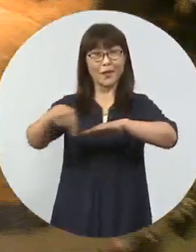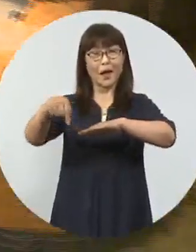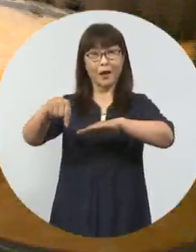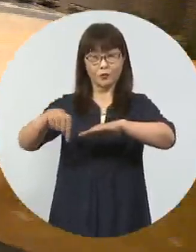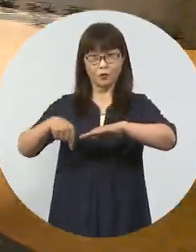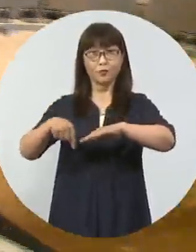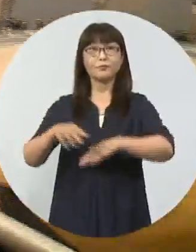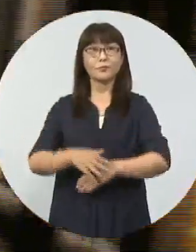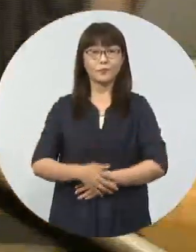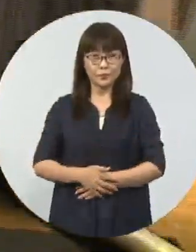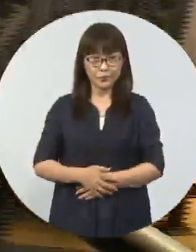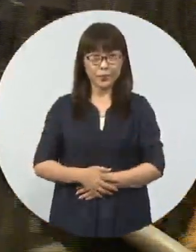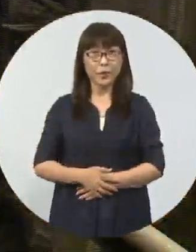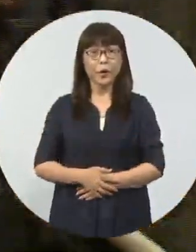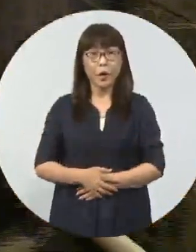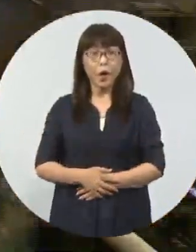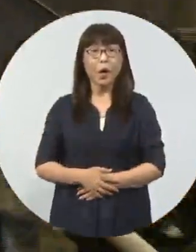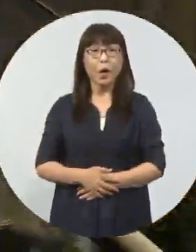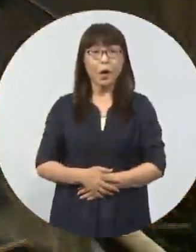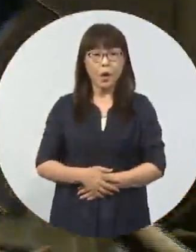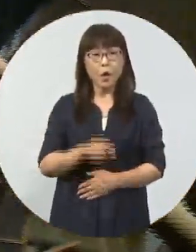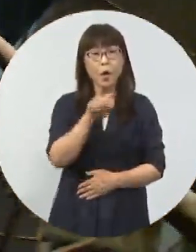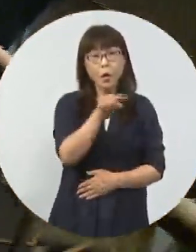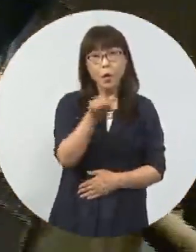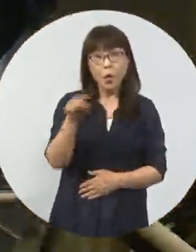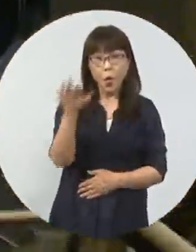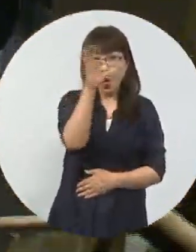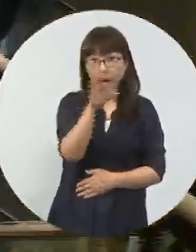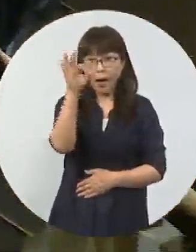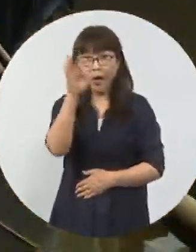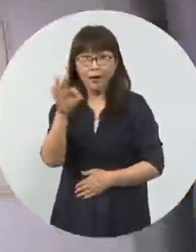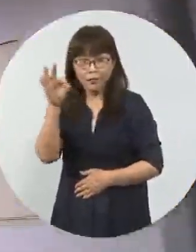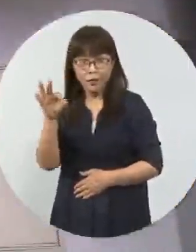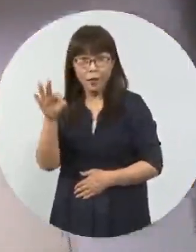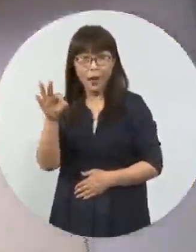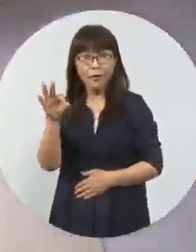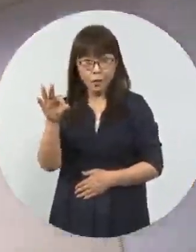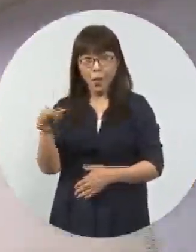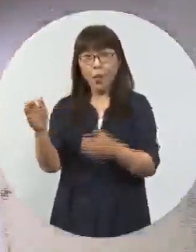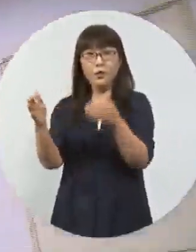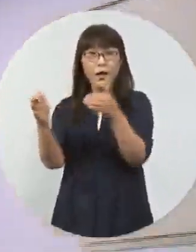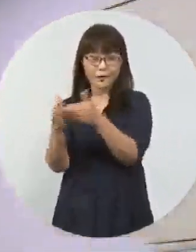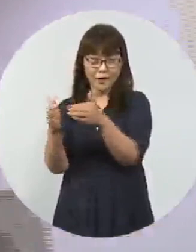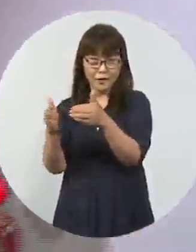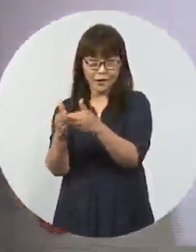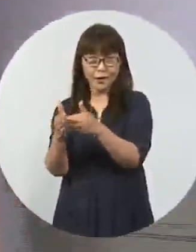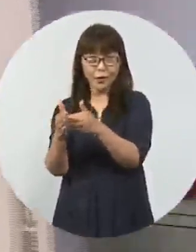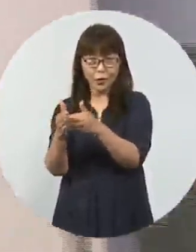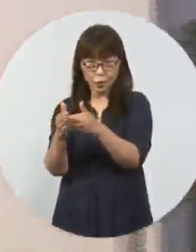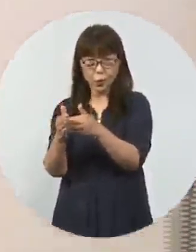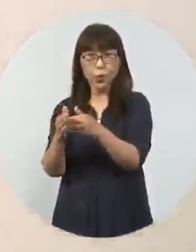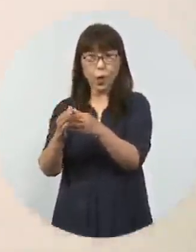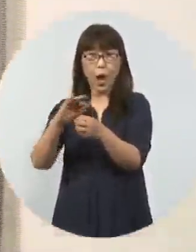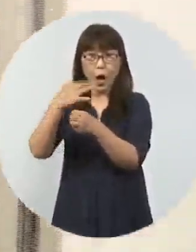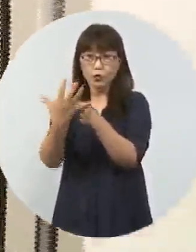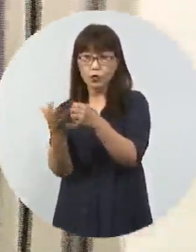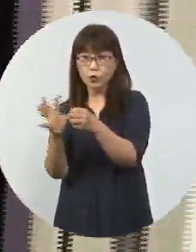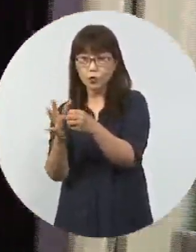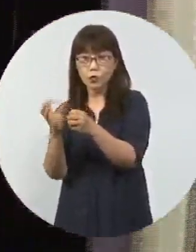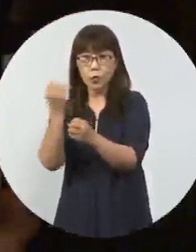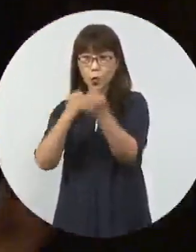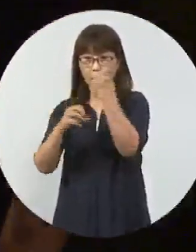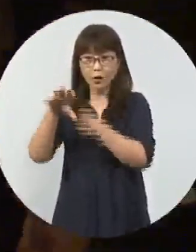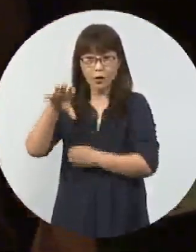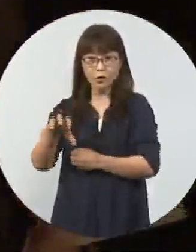このバックステージツアーの後に子ども館の宇宙劇場まで潜入して、最終的に宇宙劇場の裏を楽しんじゃおうという